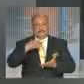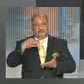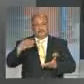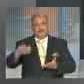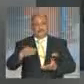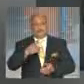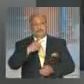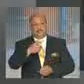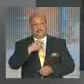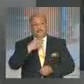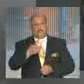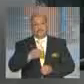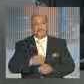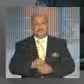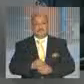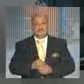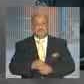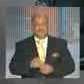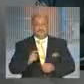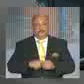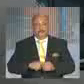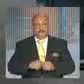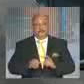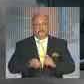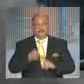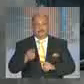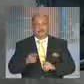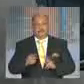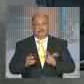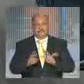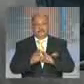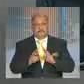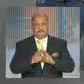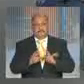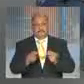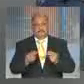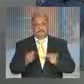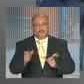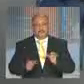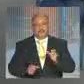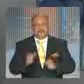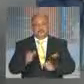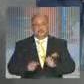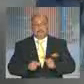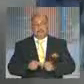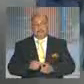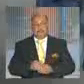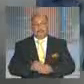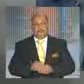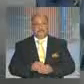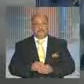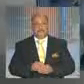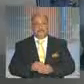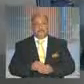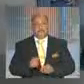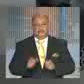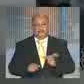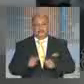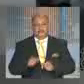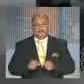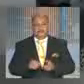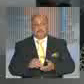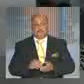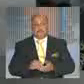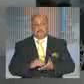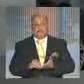التلميذ ولا يمل منه. كما لم تغب اللمسات الأنثوية عن مجال الحديث هذا، لما لقضايا المرأة من معان.